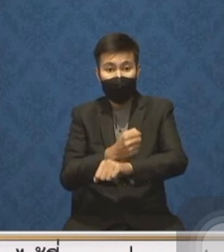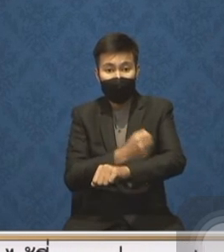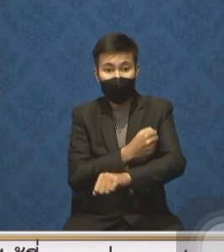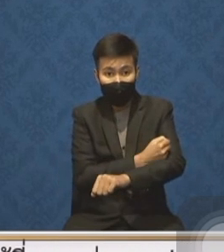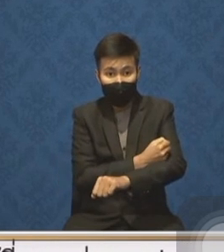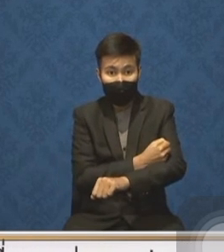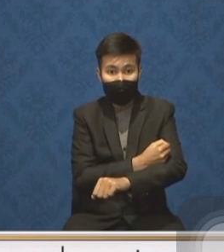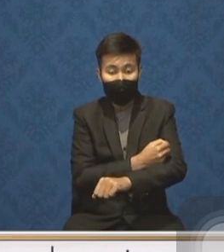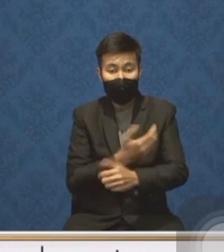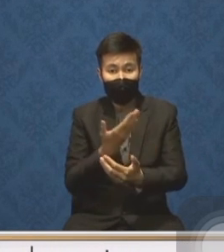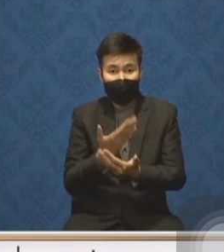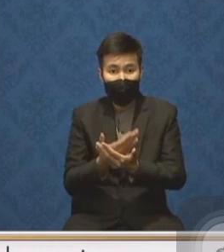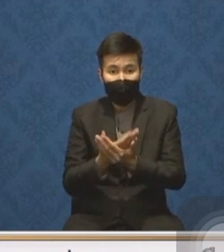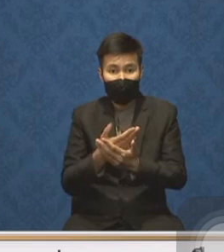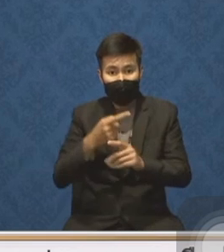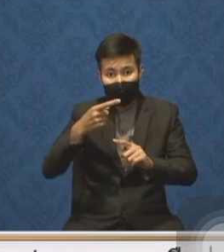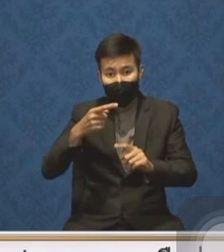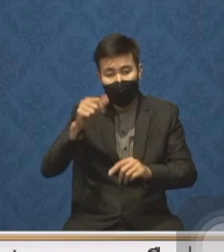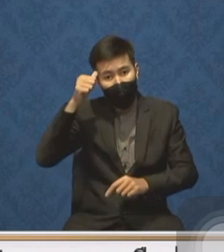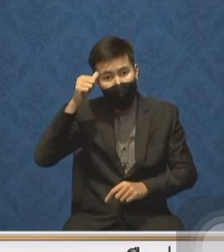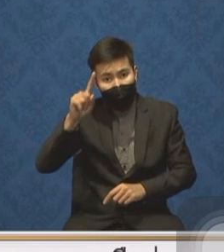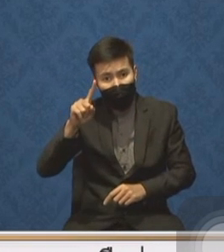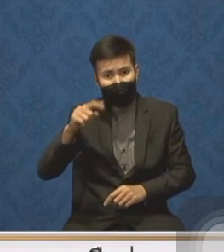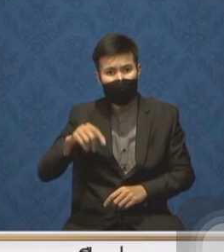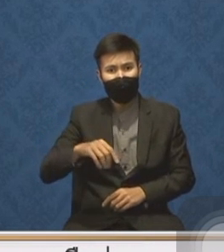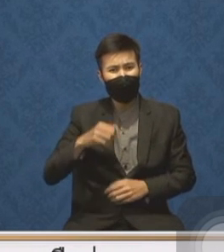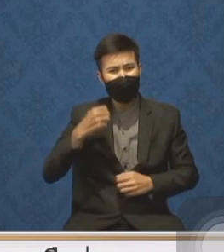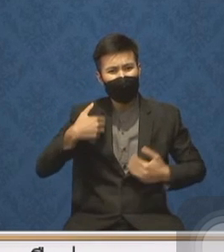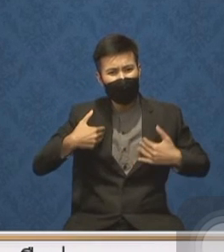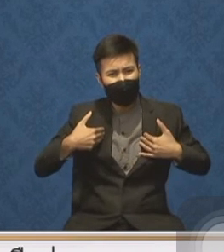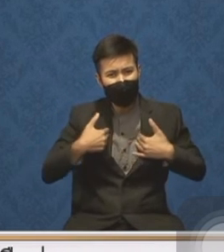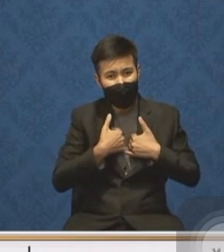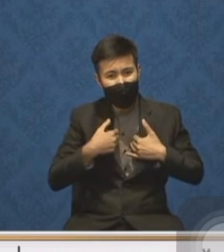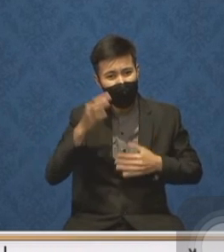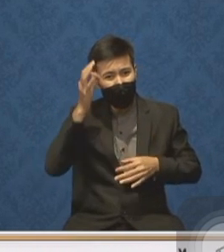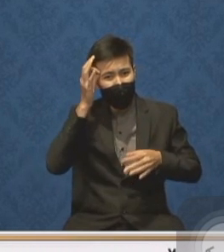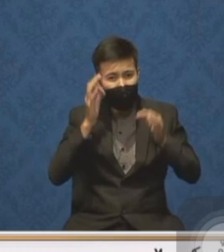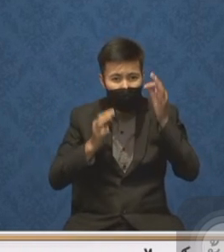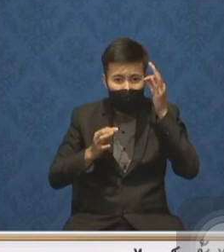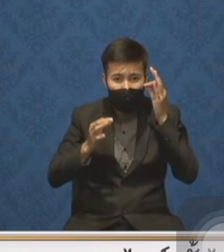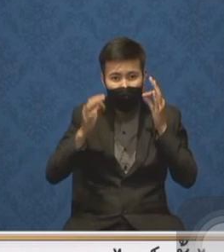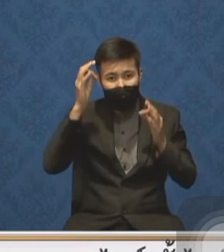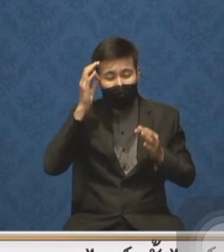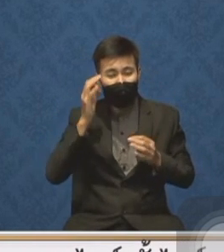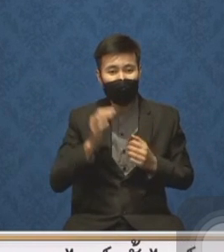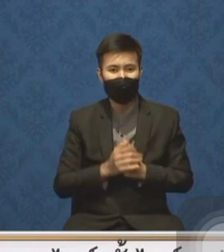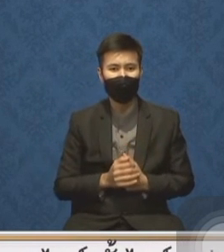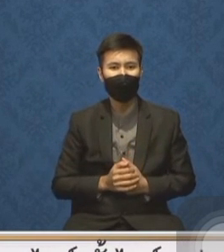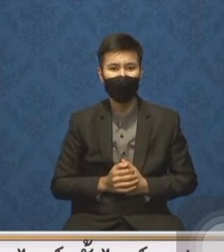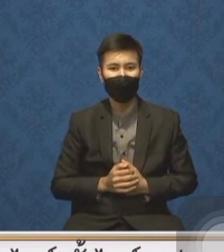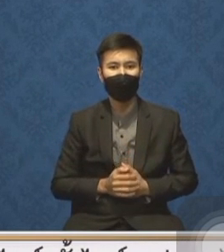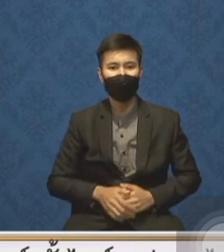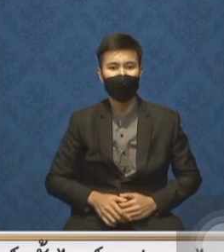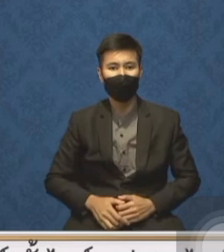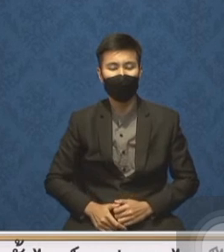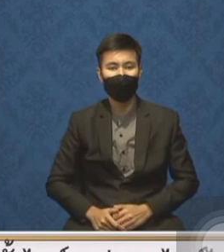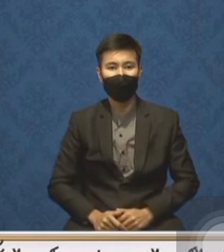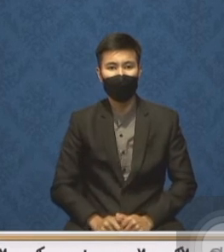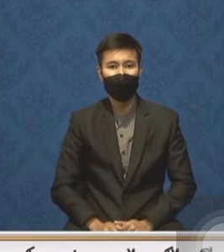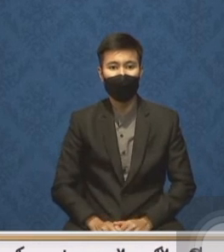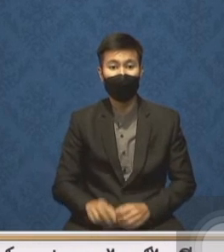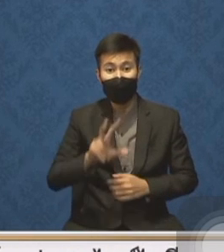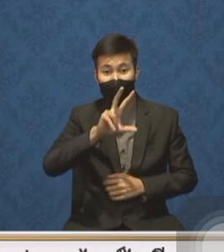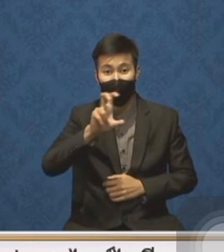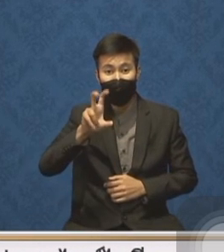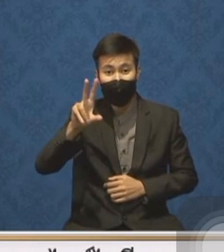านที่ทำงานหยาดเหงื่อใช้เหงื่อแทนน้ำเนี่ย330